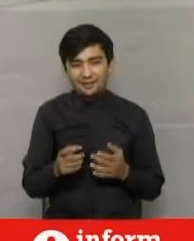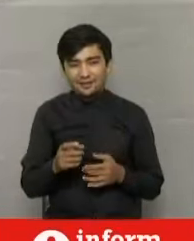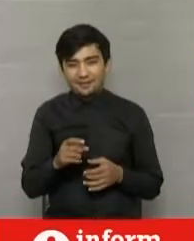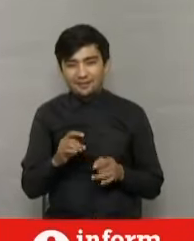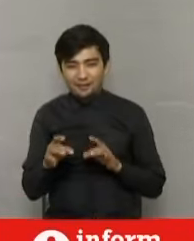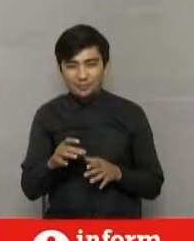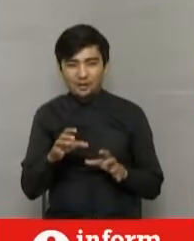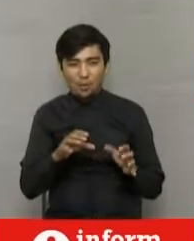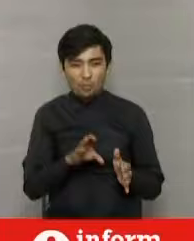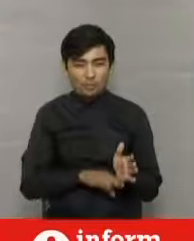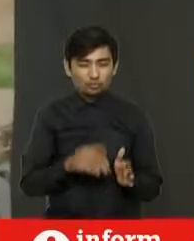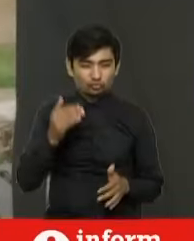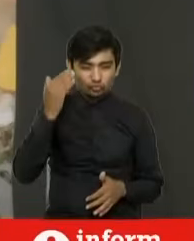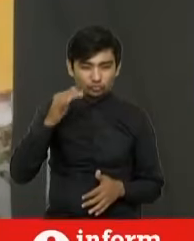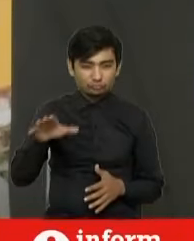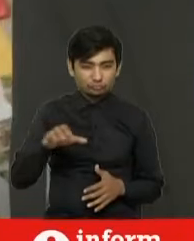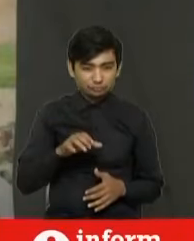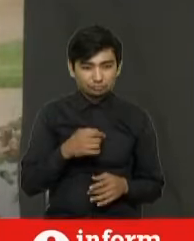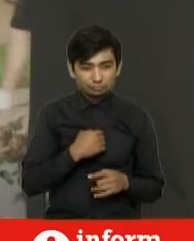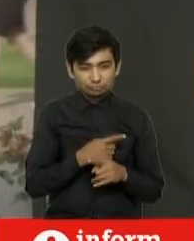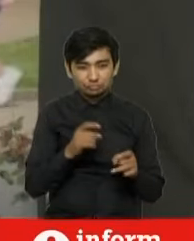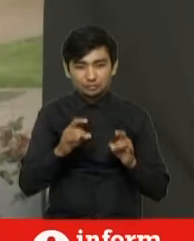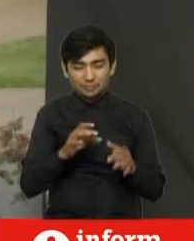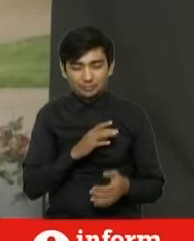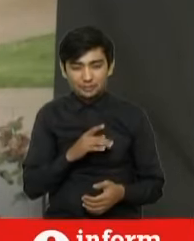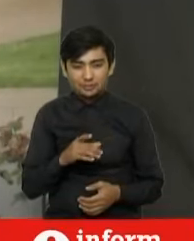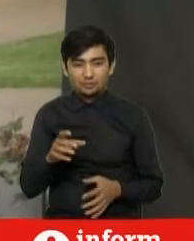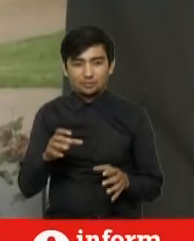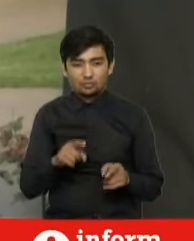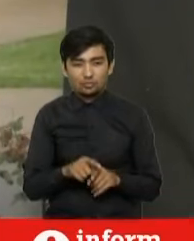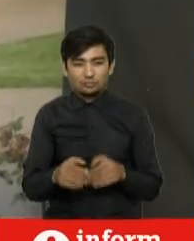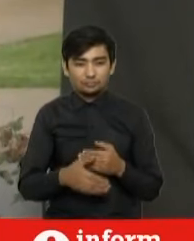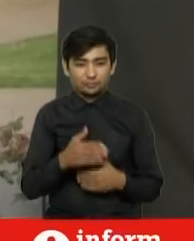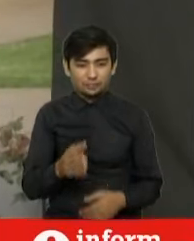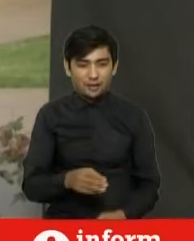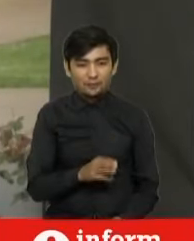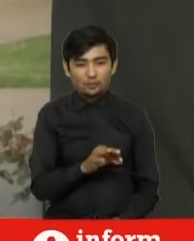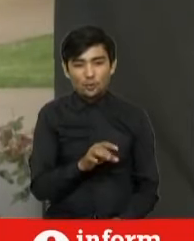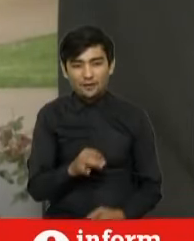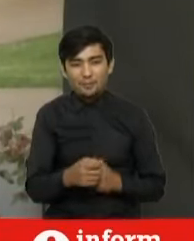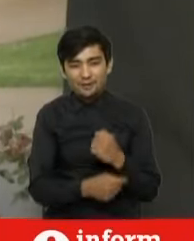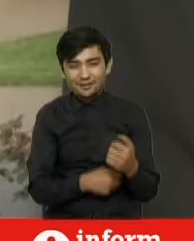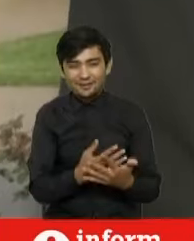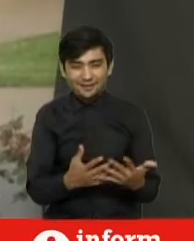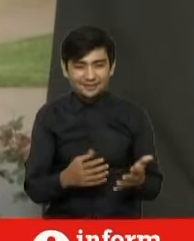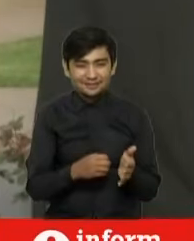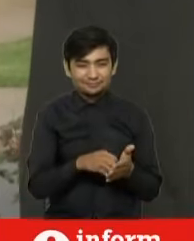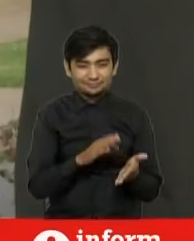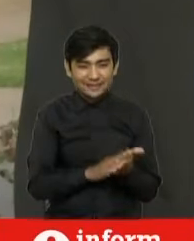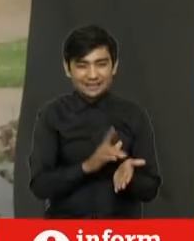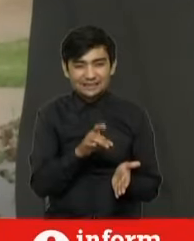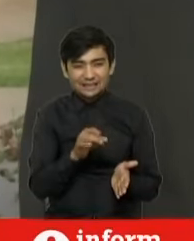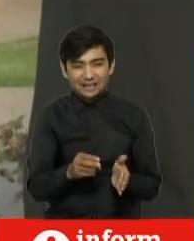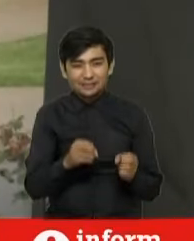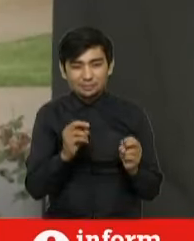де шара қолданбақ. Қазіргі таңда Қазақстан Республикасында тауар таңбаларын заңсыз пайдалану